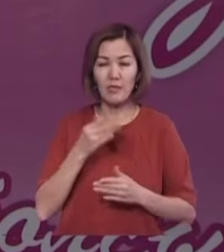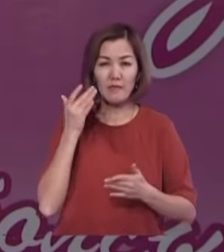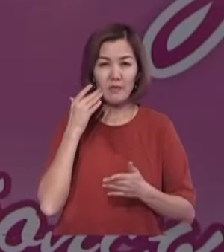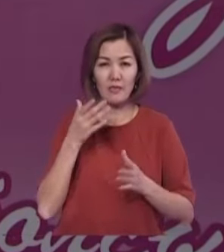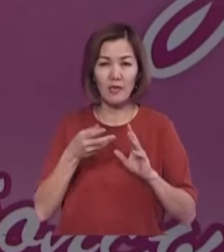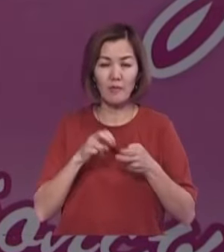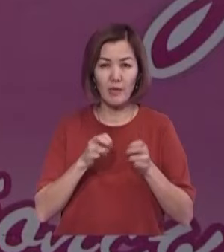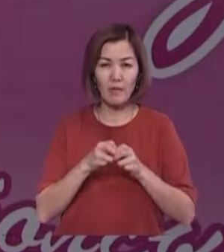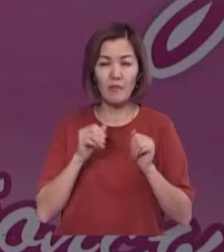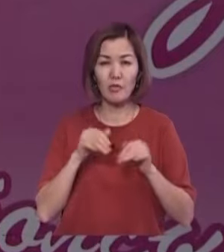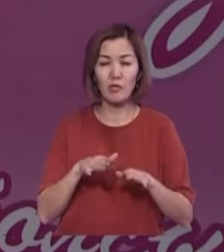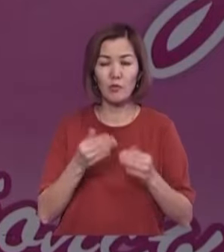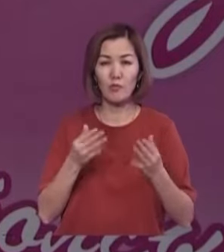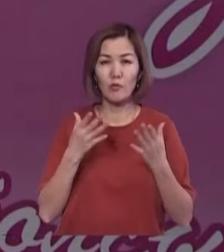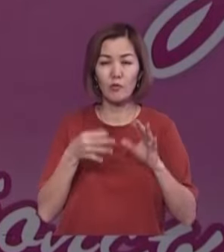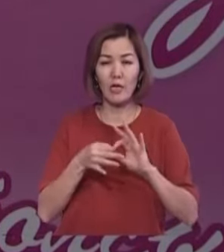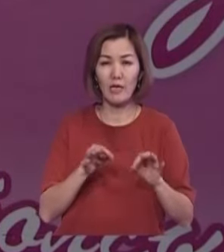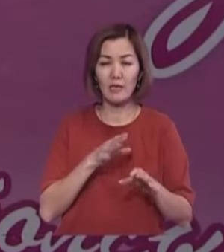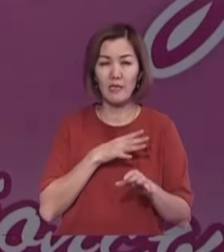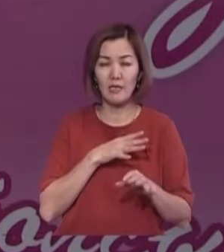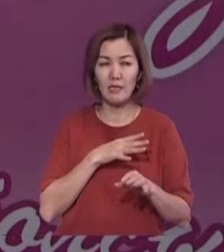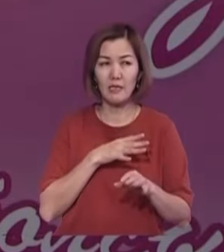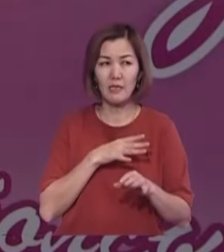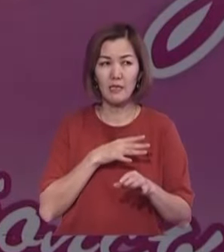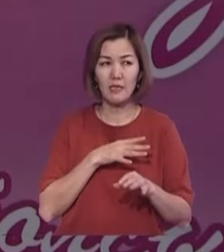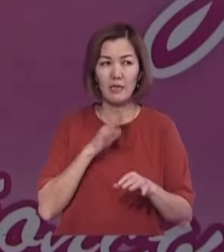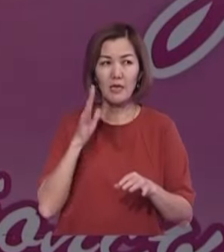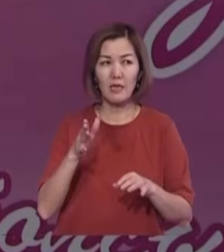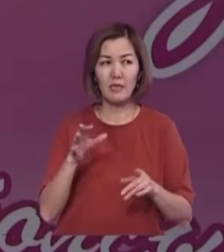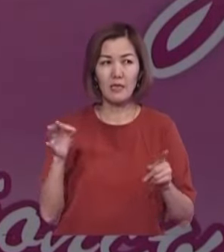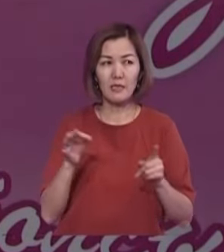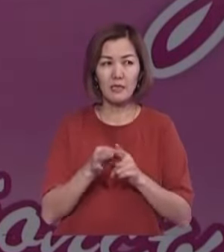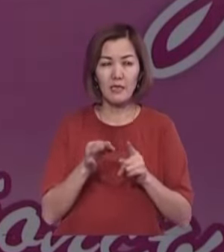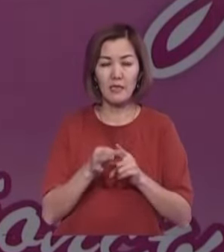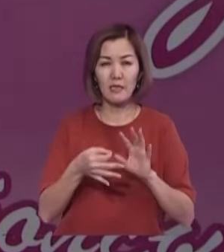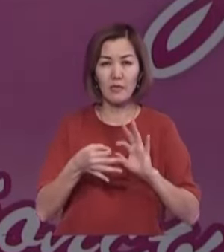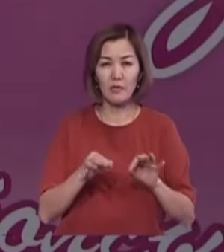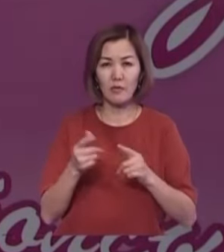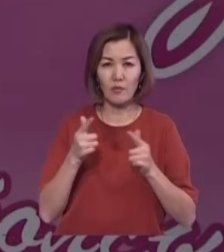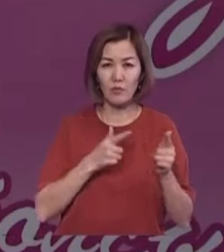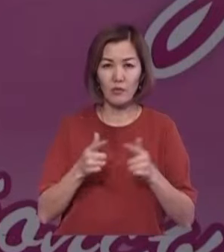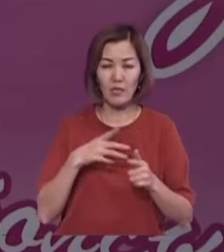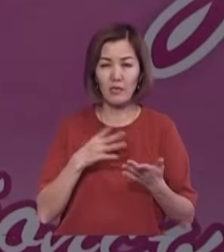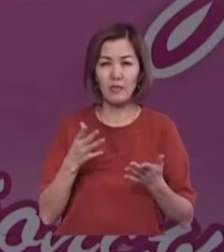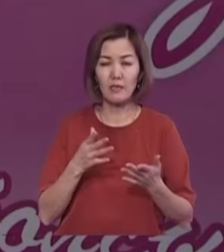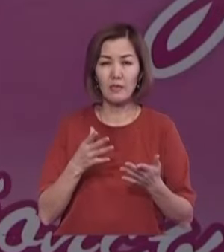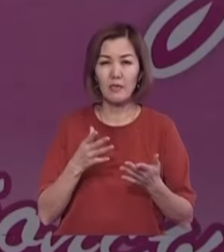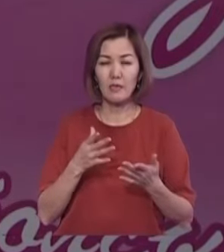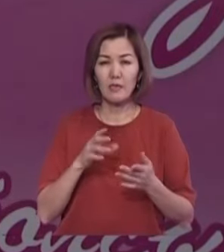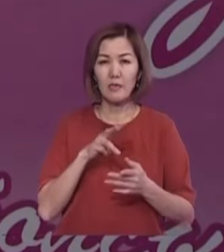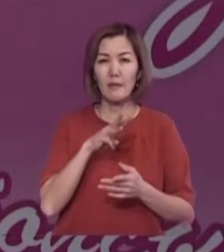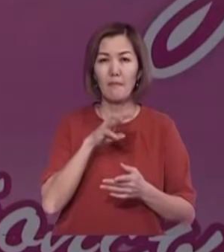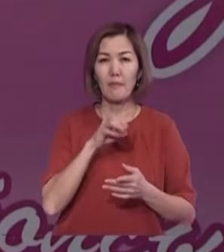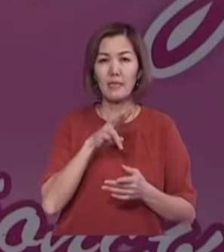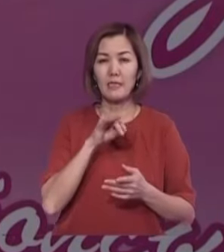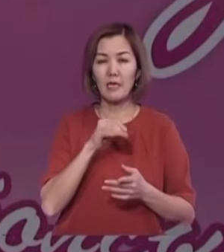мәселелерді шешу жолдарының барлығын бүгін айқындадық. Және де алдымызға қойған мақсаттарымызды айқындадық. Мәслихаттардың рөлінің осы